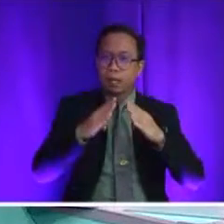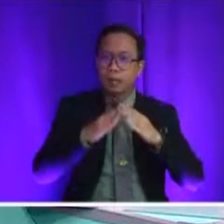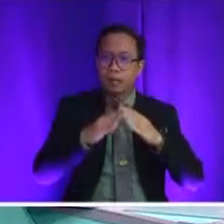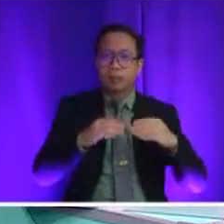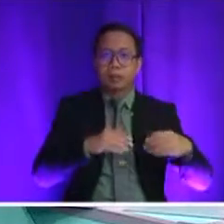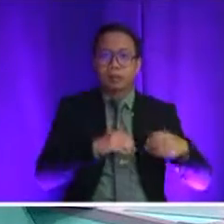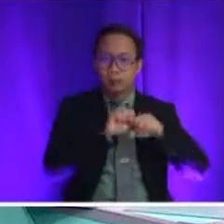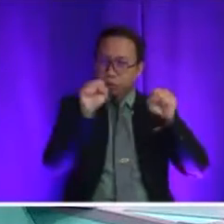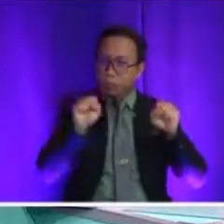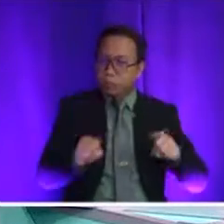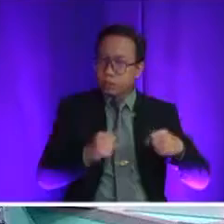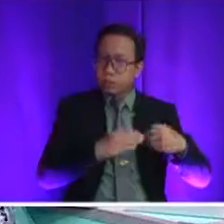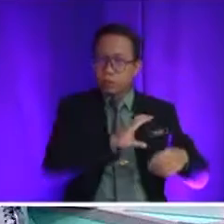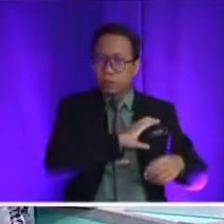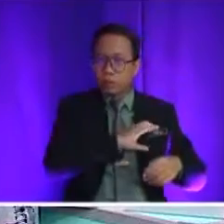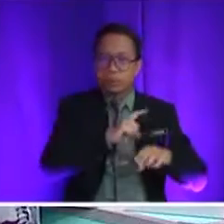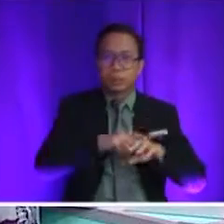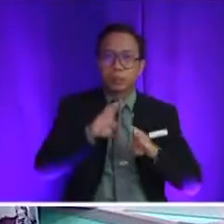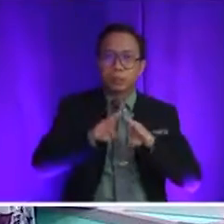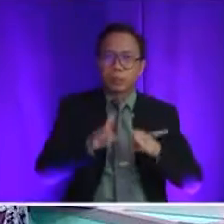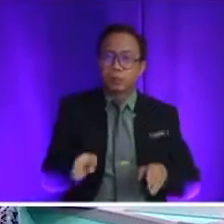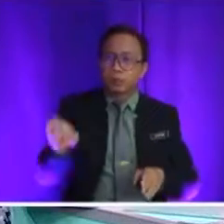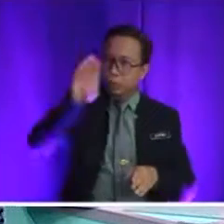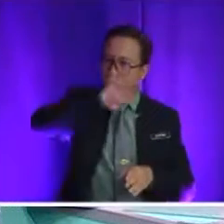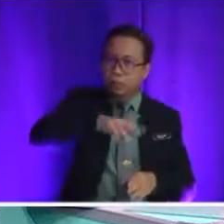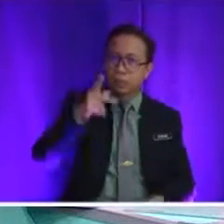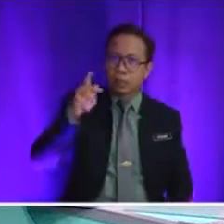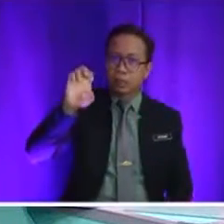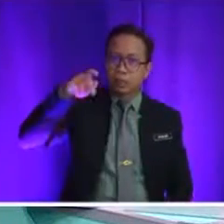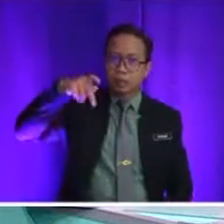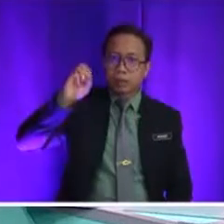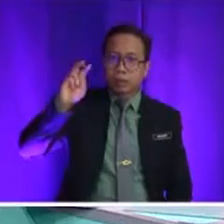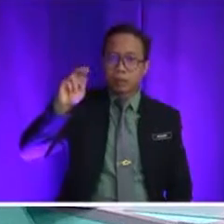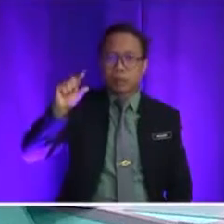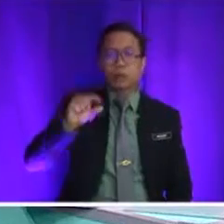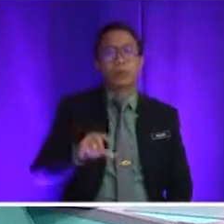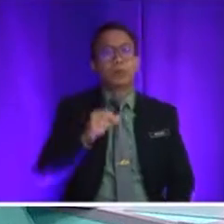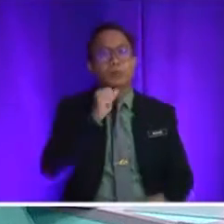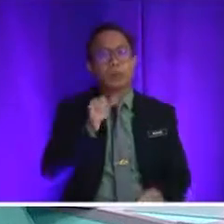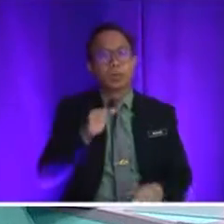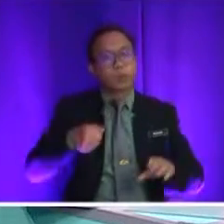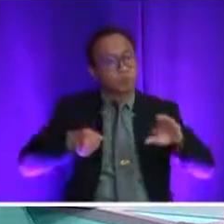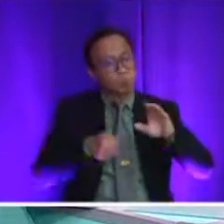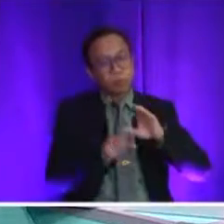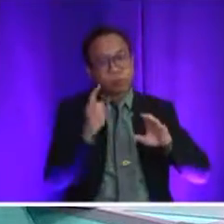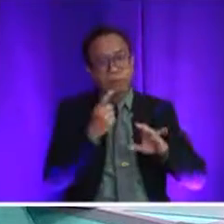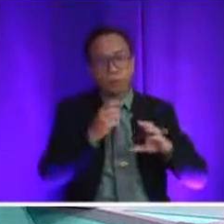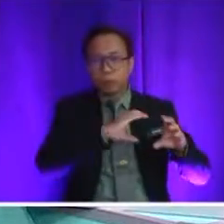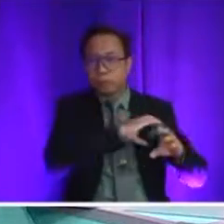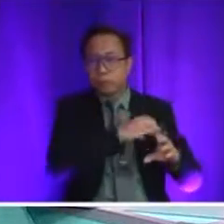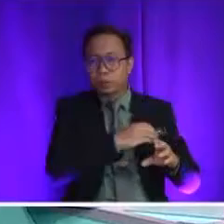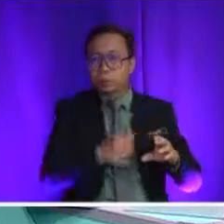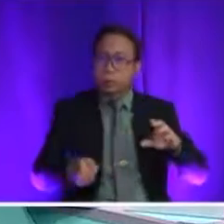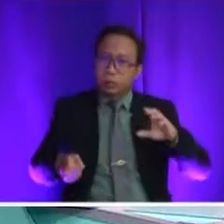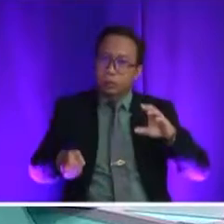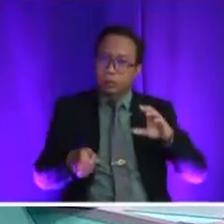populer di negara kita kan cuma sakit satu masa dulu dia bukan sahaja membunuh anggota polisi yang bertugas malah